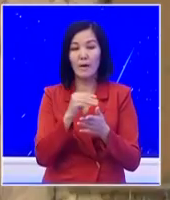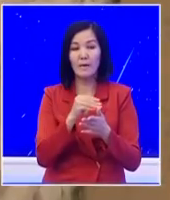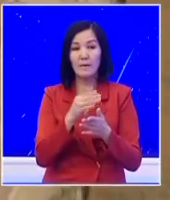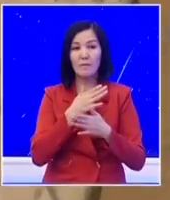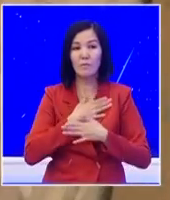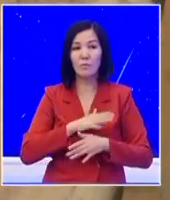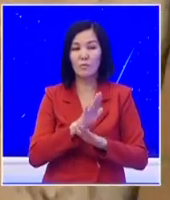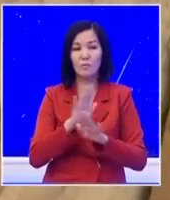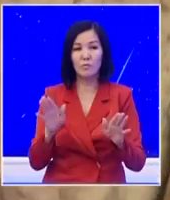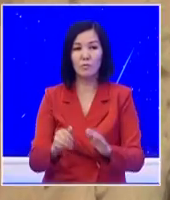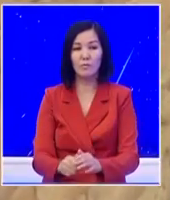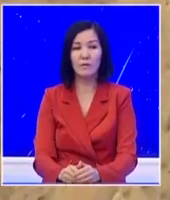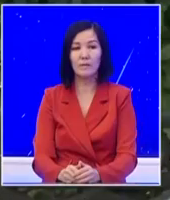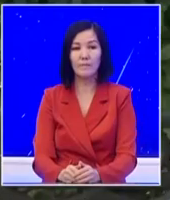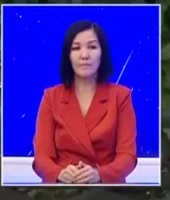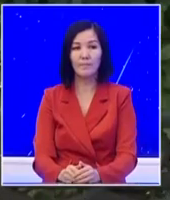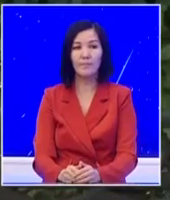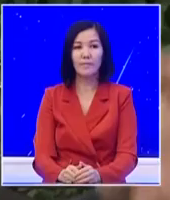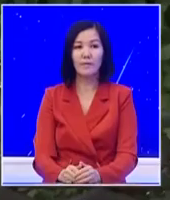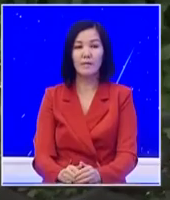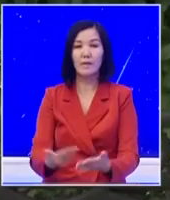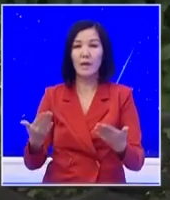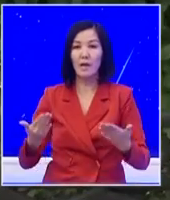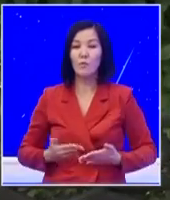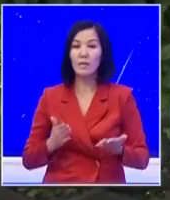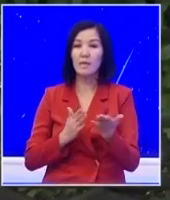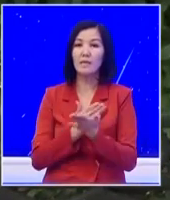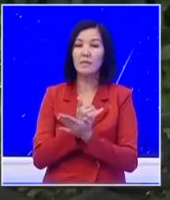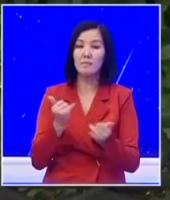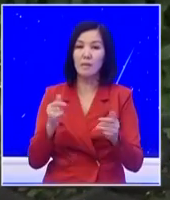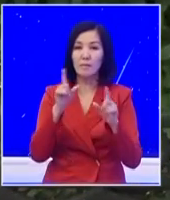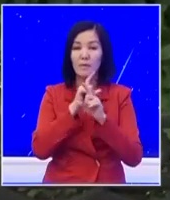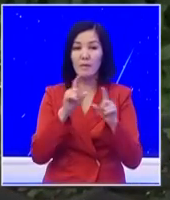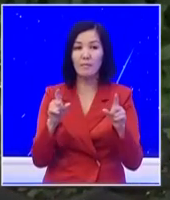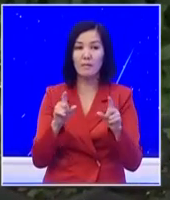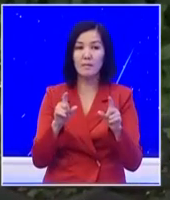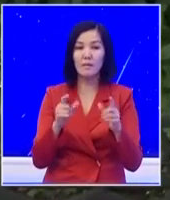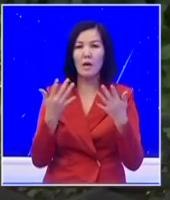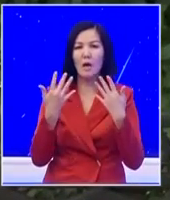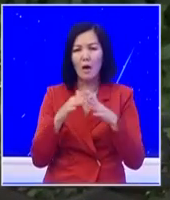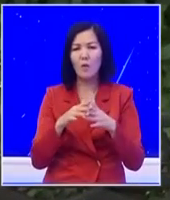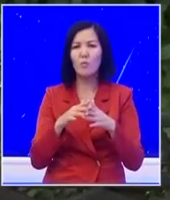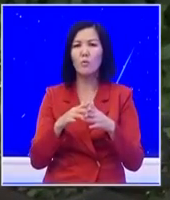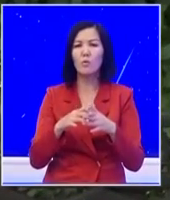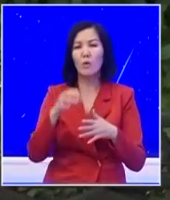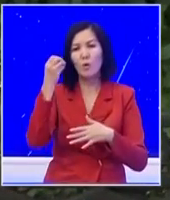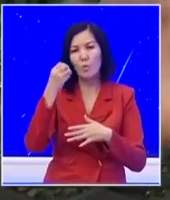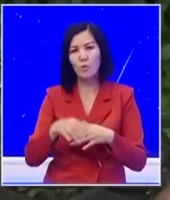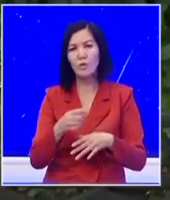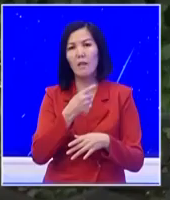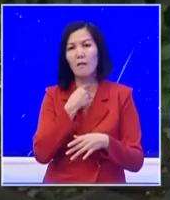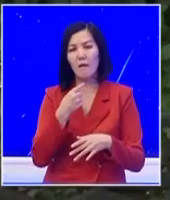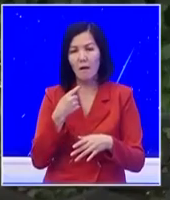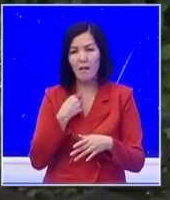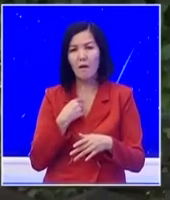көңіл көншітпеді. Әлеуметтік қызмет мекемесінде әрине ауыл болсын, аудан болсын,